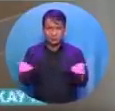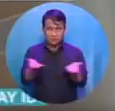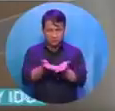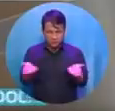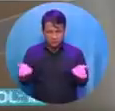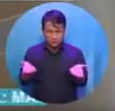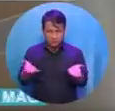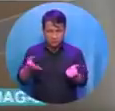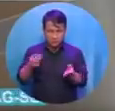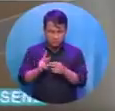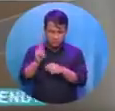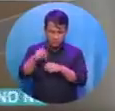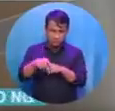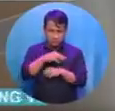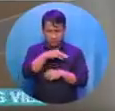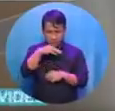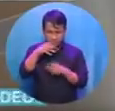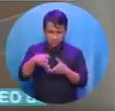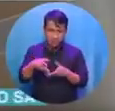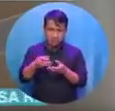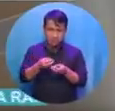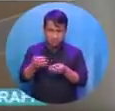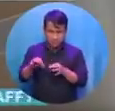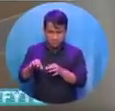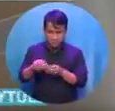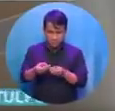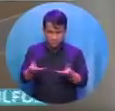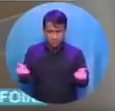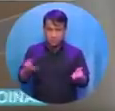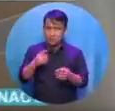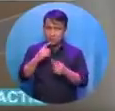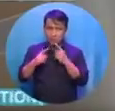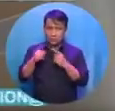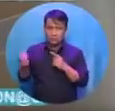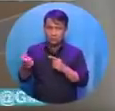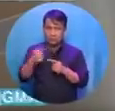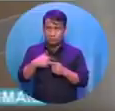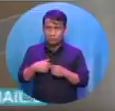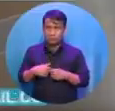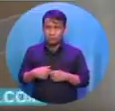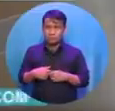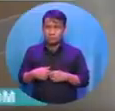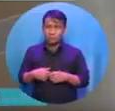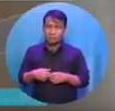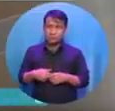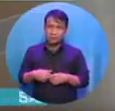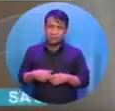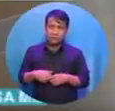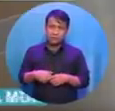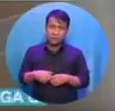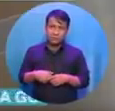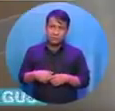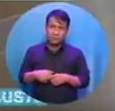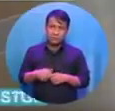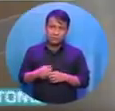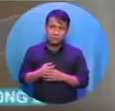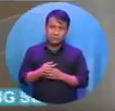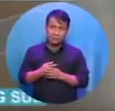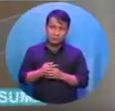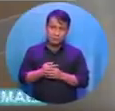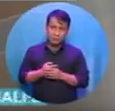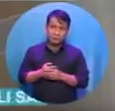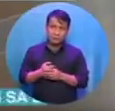nagbibilad po, sir, ng palay. Nagbibilad ng palay. Makakausap ba natin? Opo. Diyan sa taas? May makakausap ba